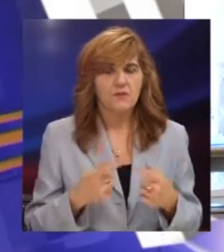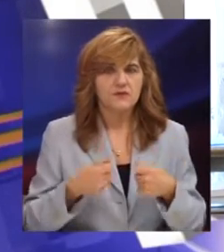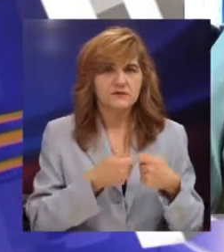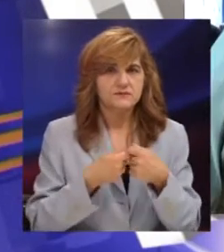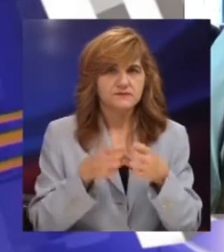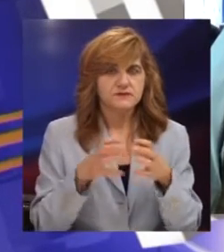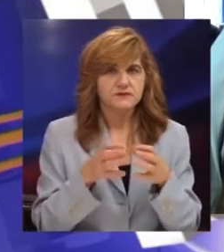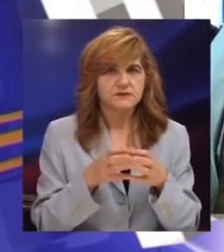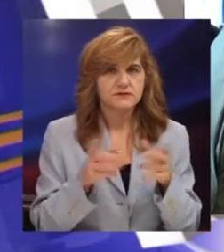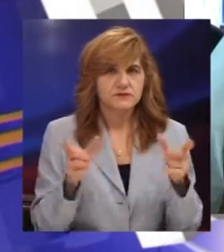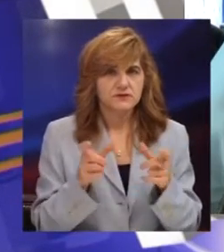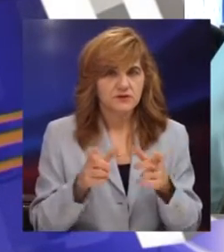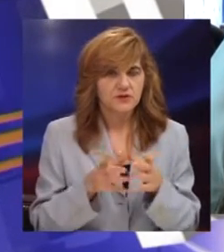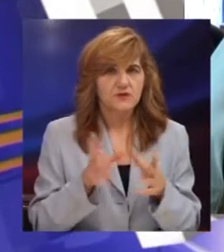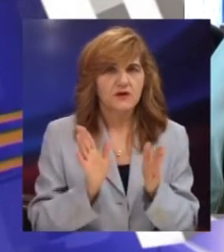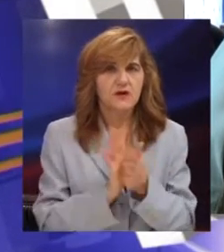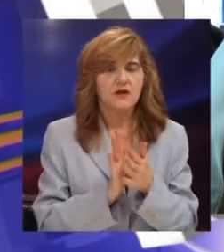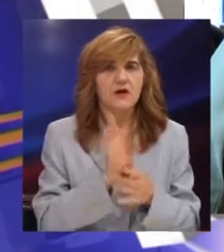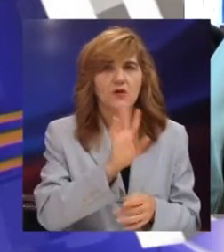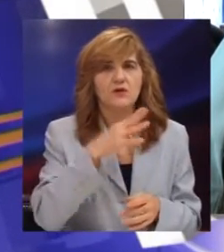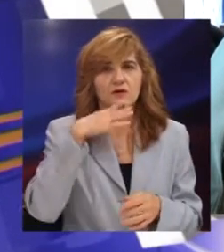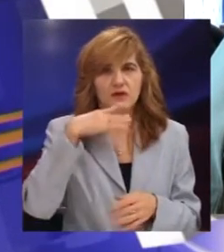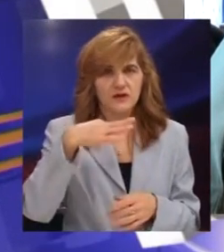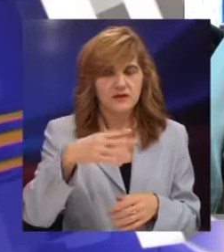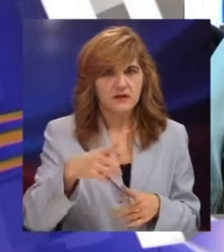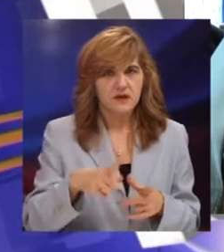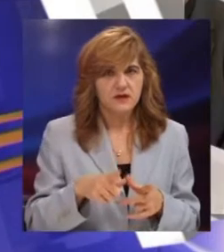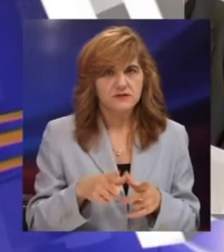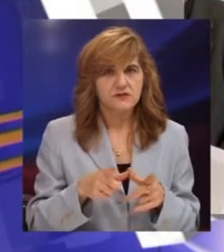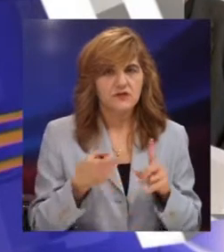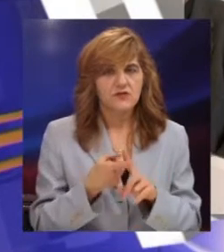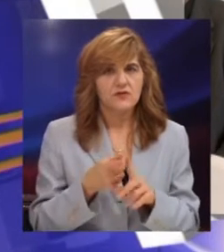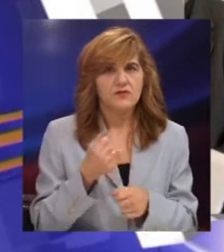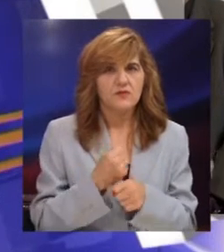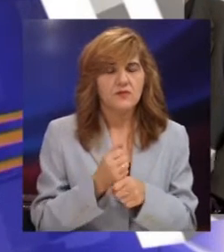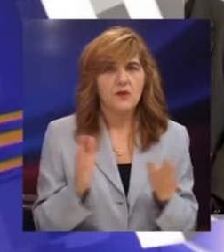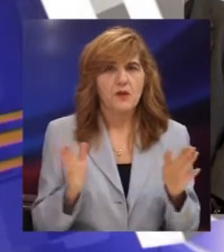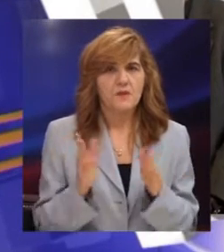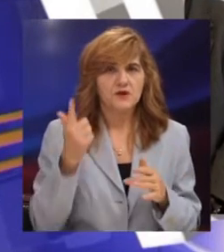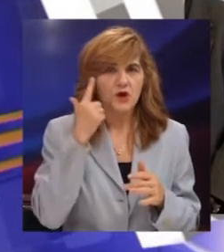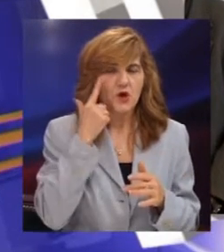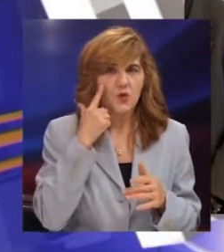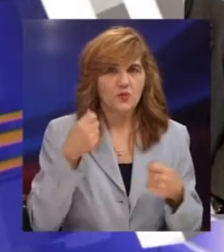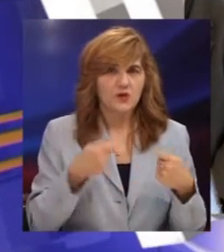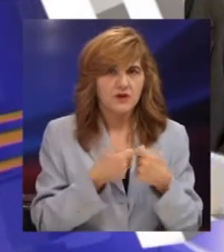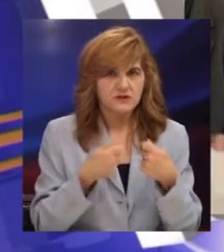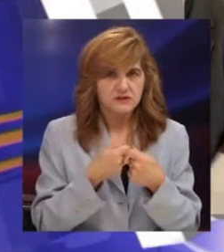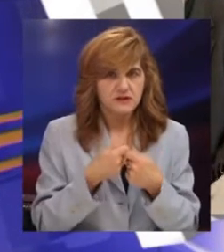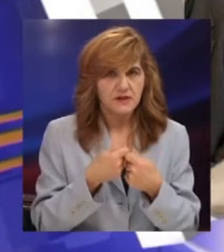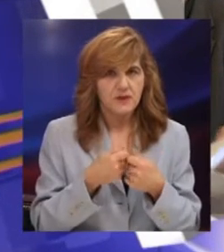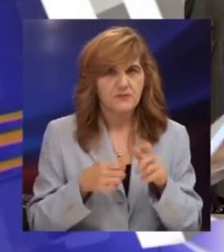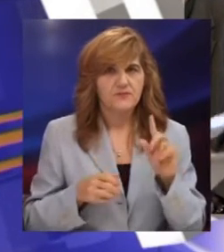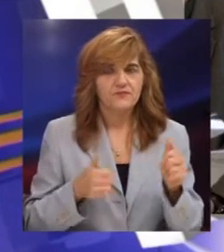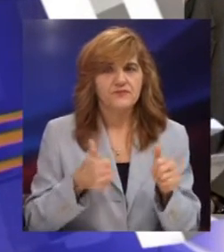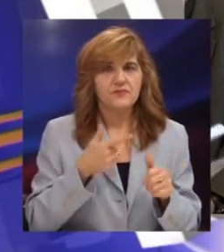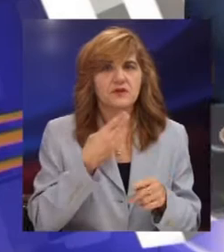nacionalnih savjeta nacionalnih manjina, kao i tekstove posvećene značajnim momentima u funkcionisanju manjinskih kulturnih sistema.